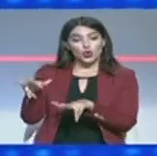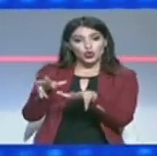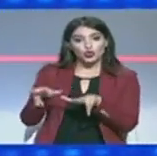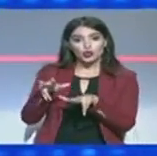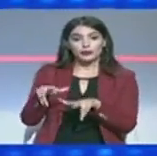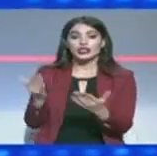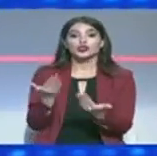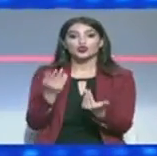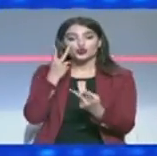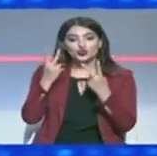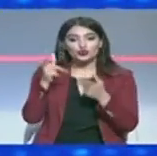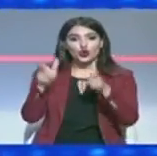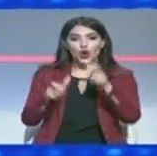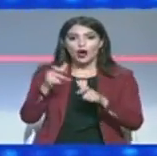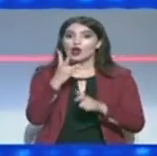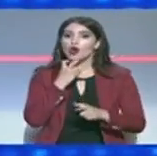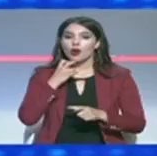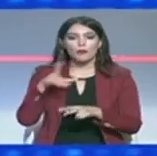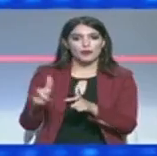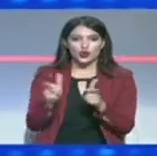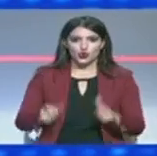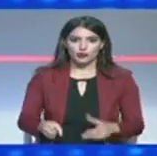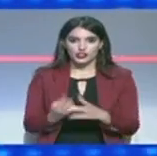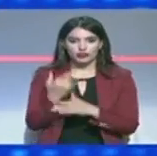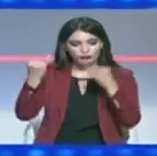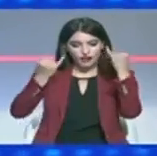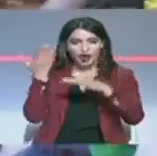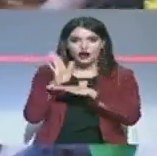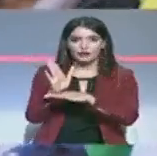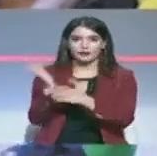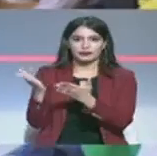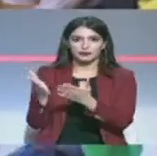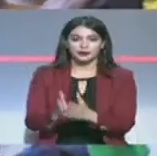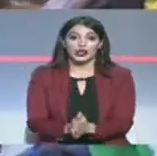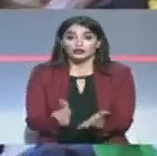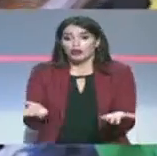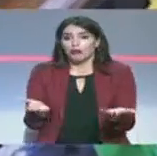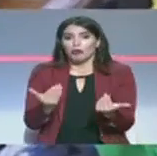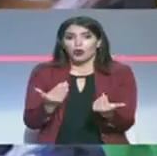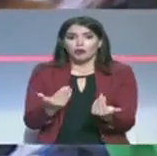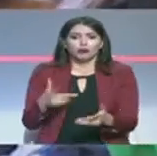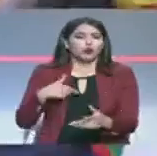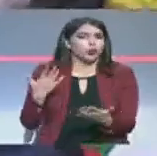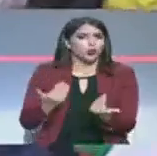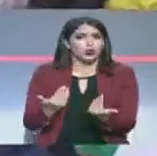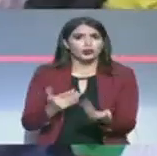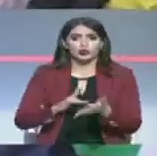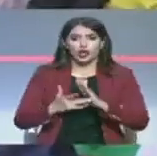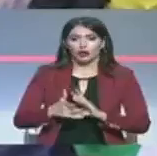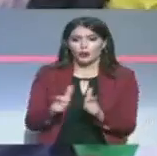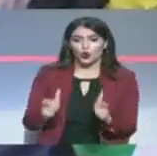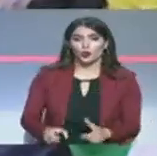نرصد انتظارات التونسيين من حكومة هشام المشيشي. ننتظر قداش من الانتظار، نستنى